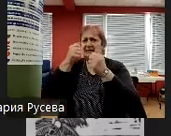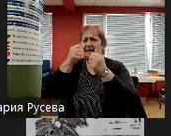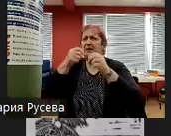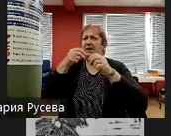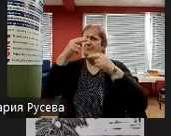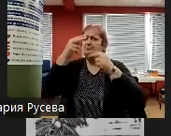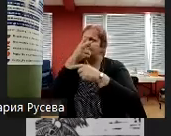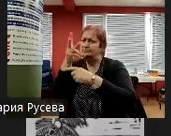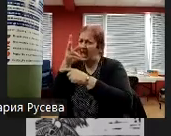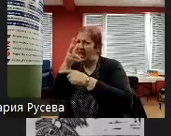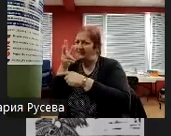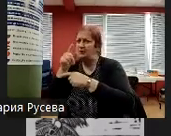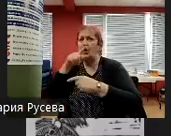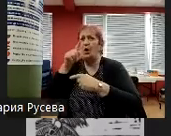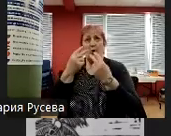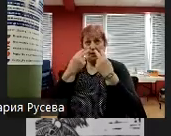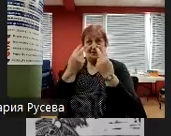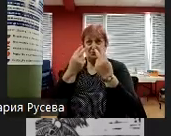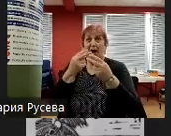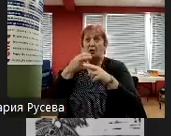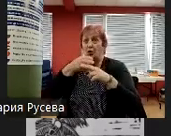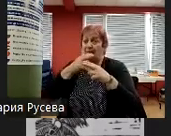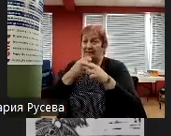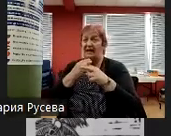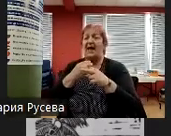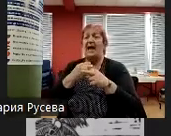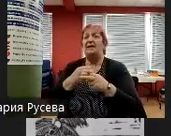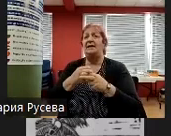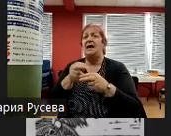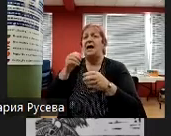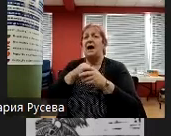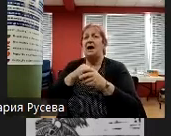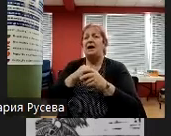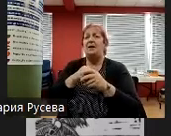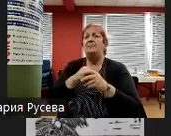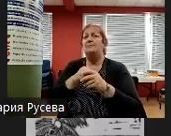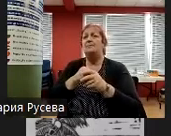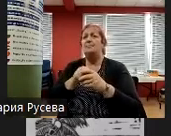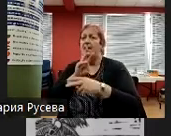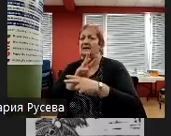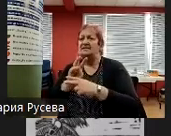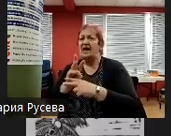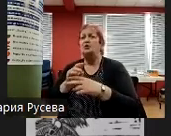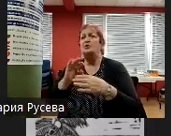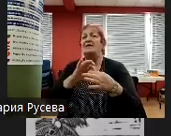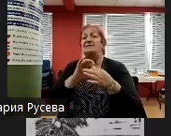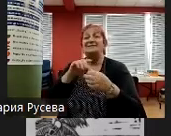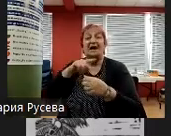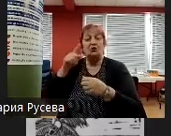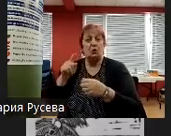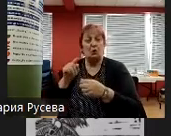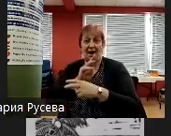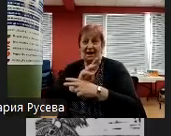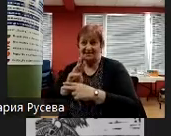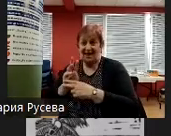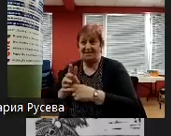други такива визуални материали, линкове към уебсайтове или връзка към друг уебсайт,